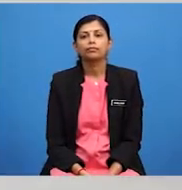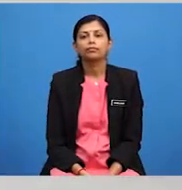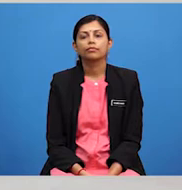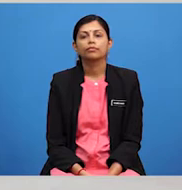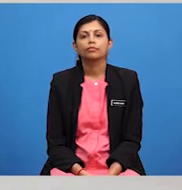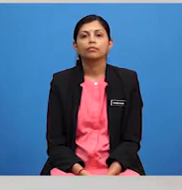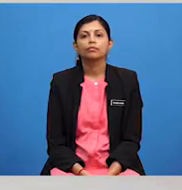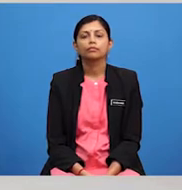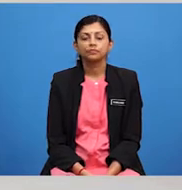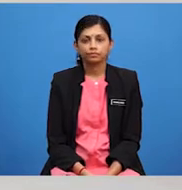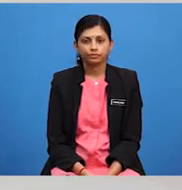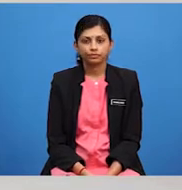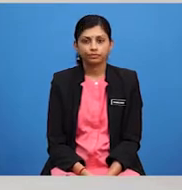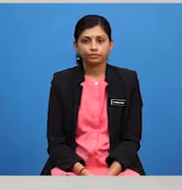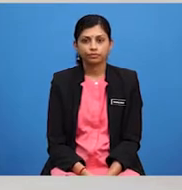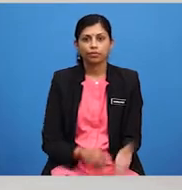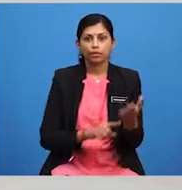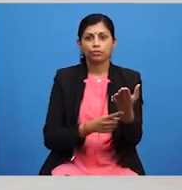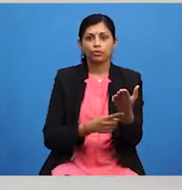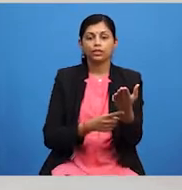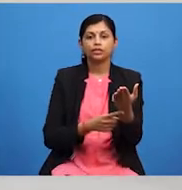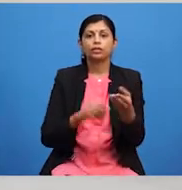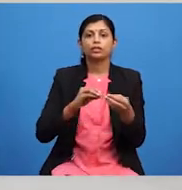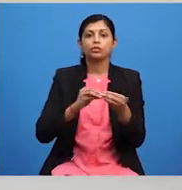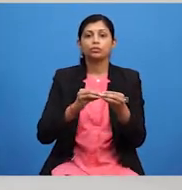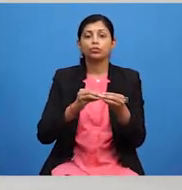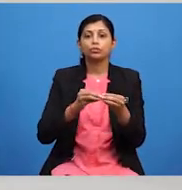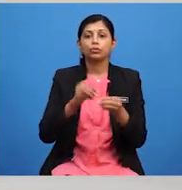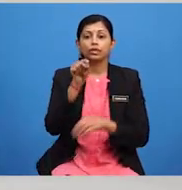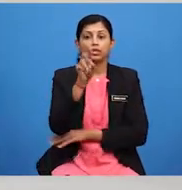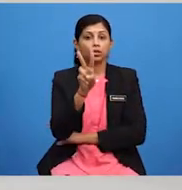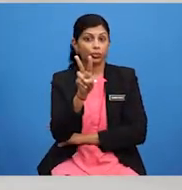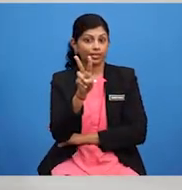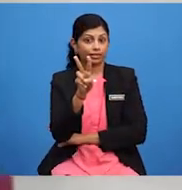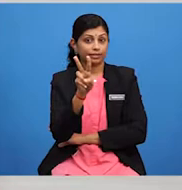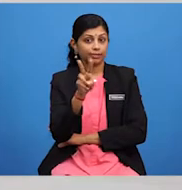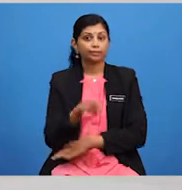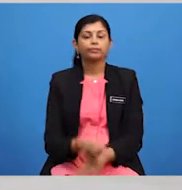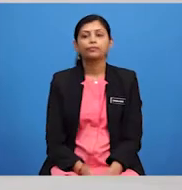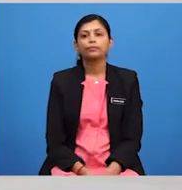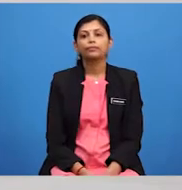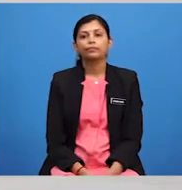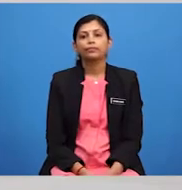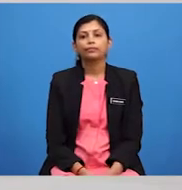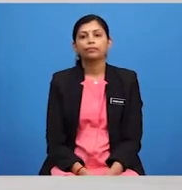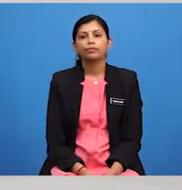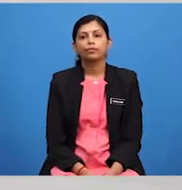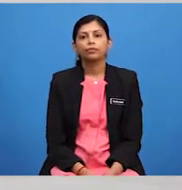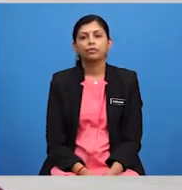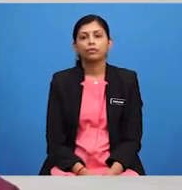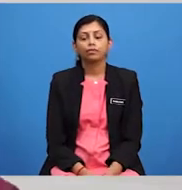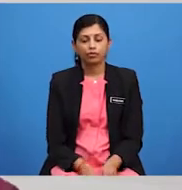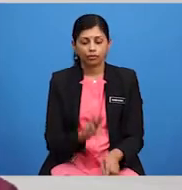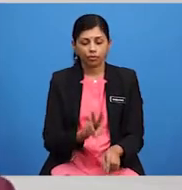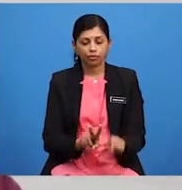Langkah keempat, bermula dari titik 2, murid-murid unjurkan garisan perspektif ke titik